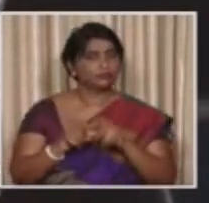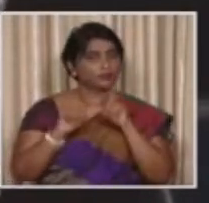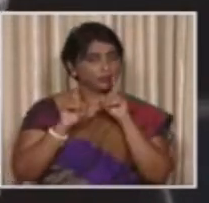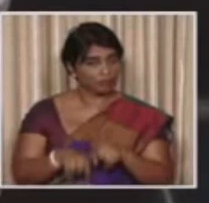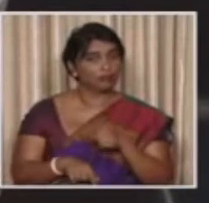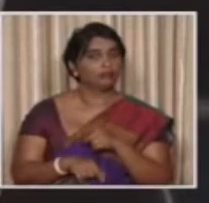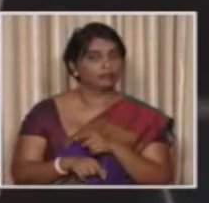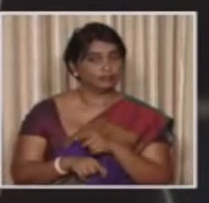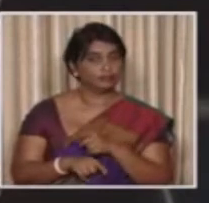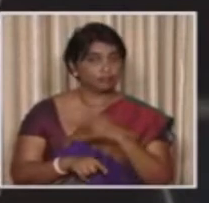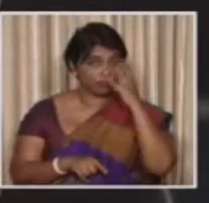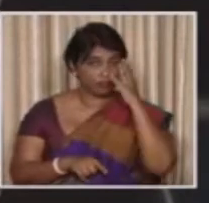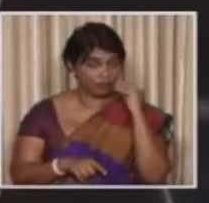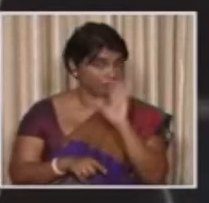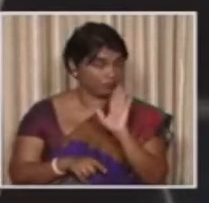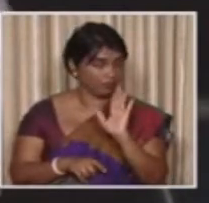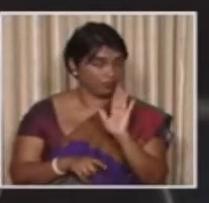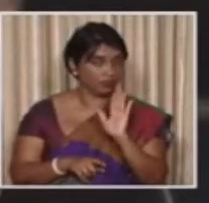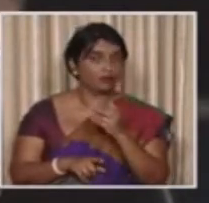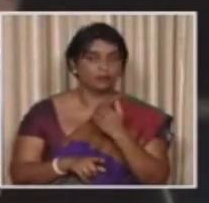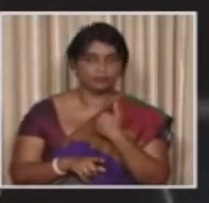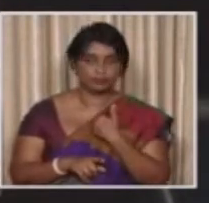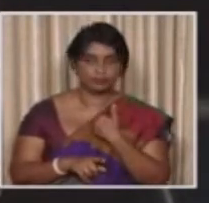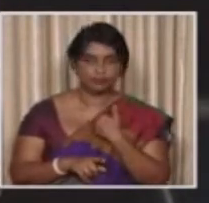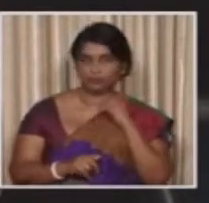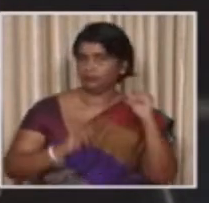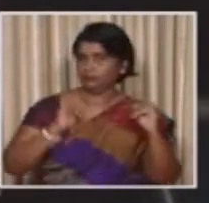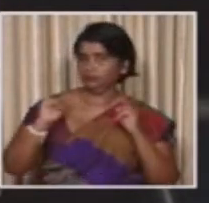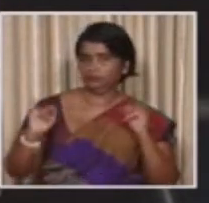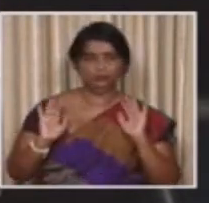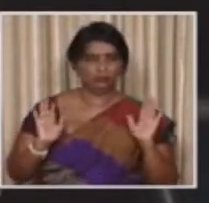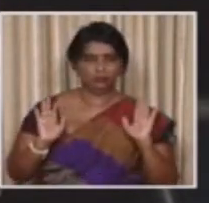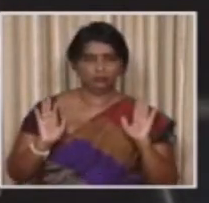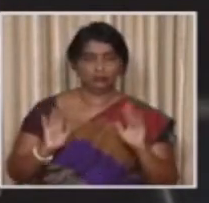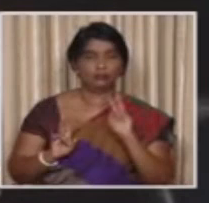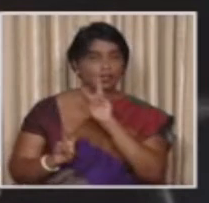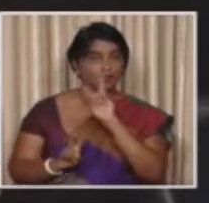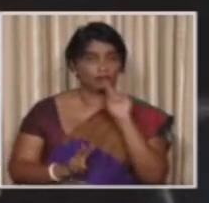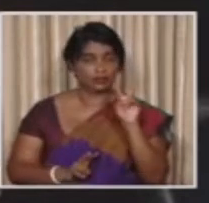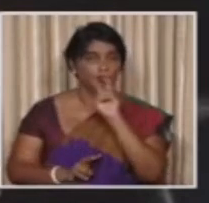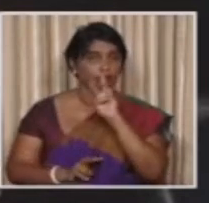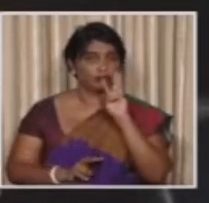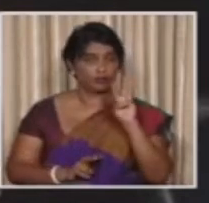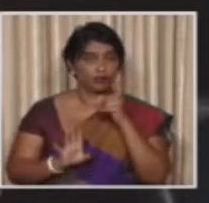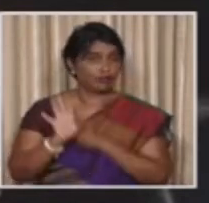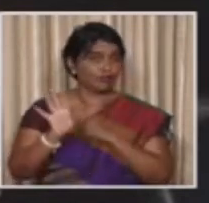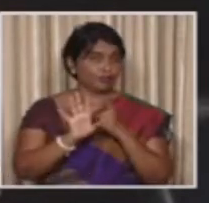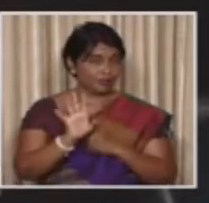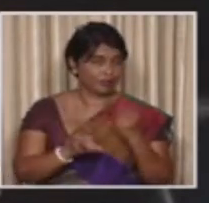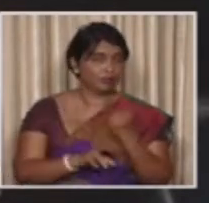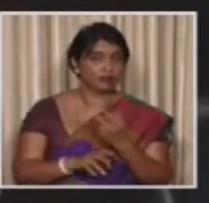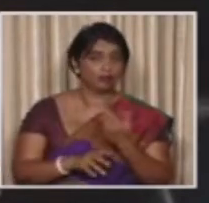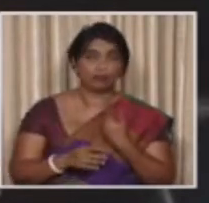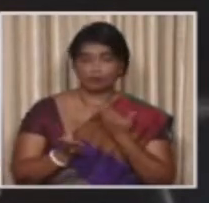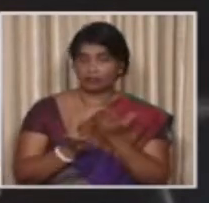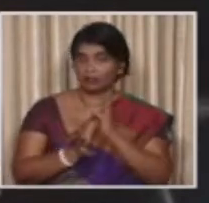ඒ වගේම අමතක කරන්න හොඳ නැහැ මම මේ කාට දොස් කියනවා නෙමෙයි 22 23 වර්ෂයේ තුලදී මගේ